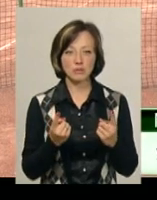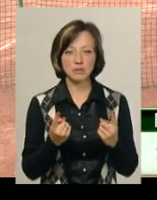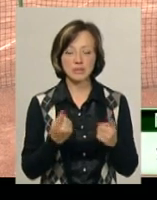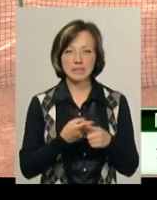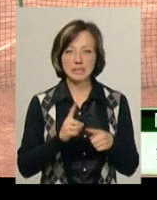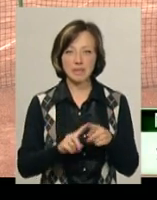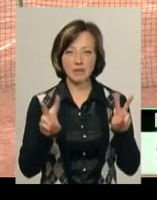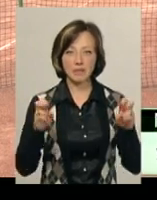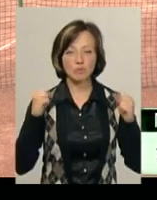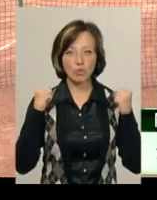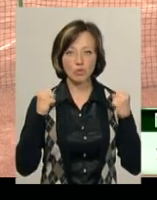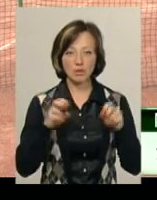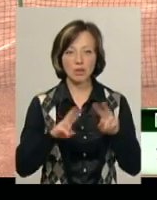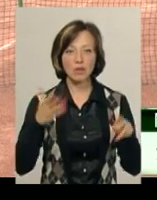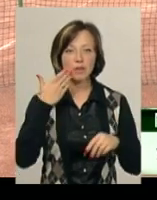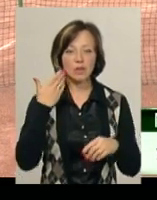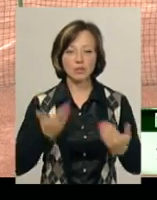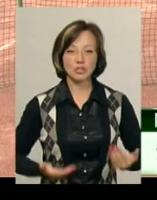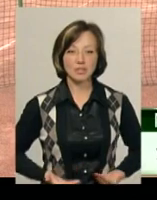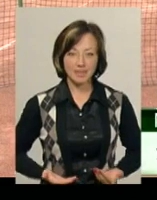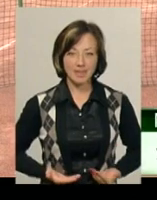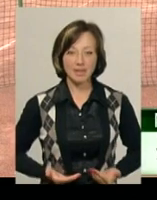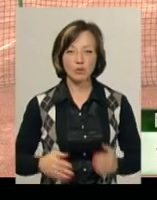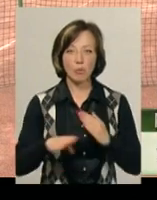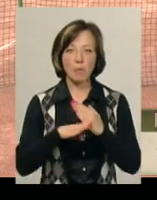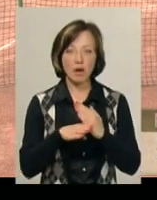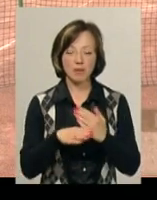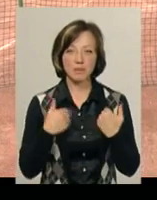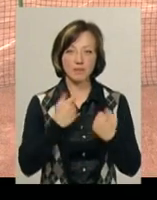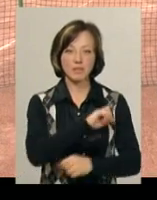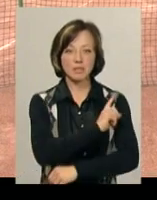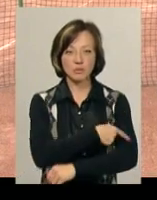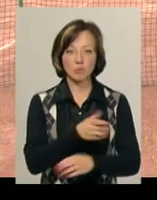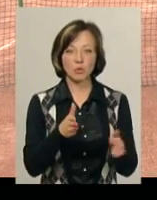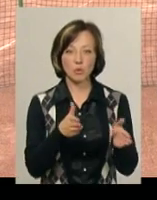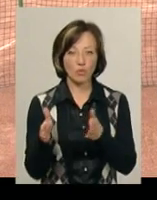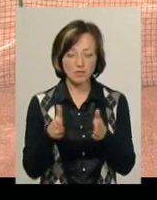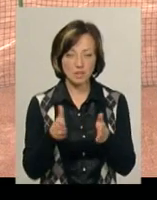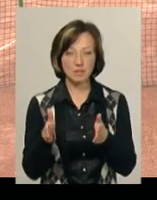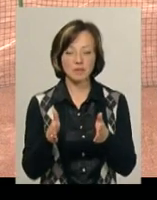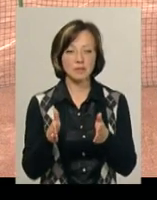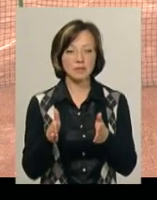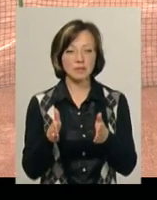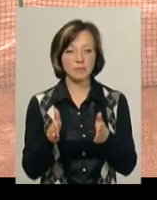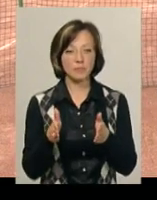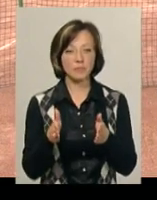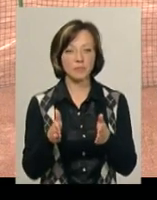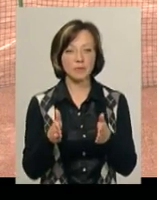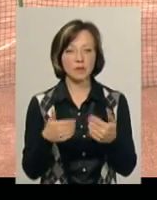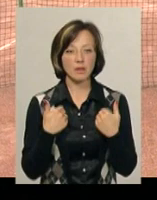він ніби облегшує життя. Він допомагає мені в фізичній підготовці.